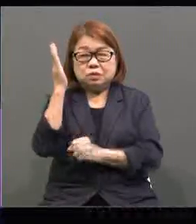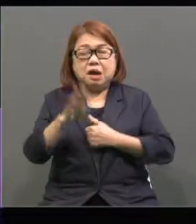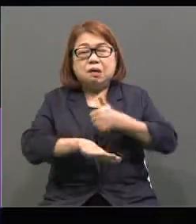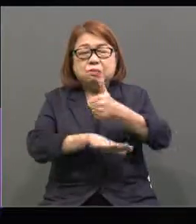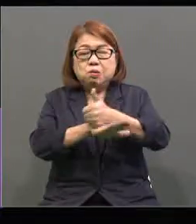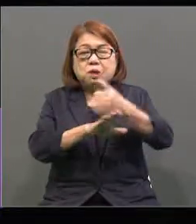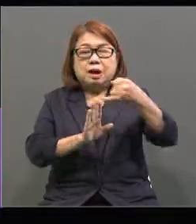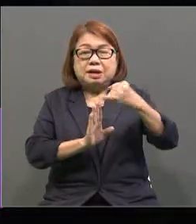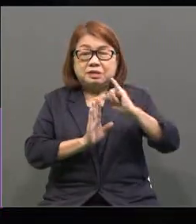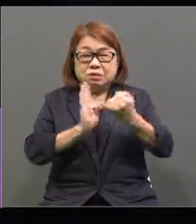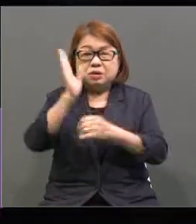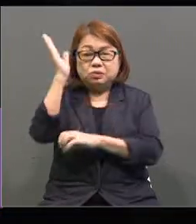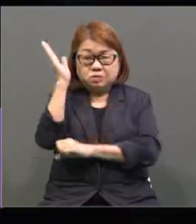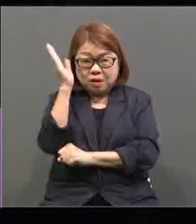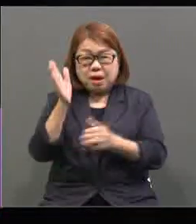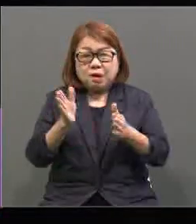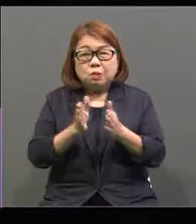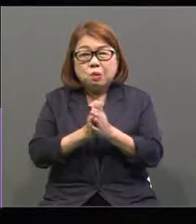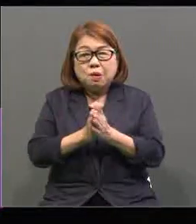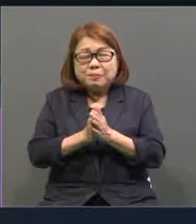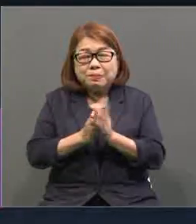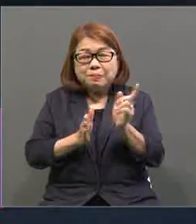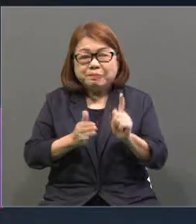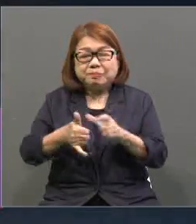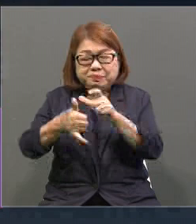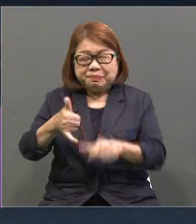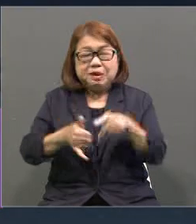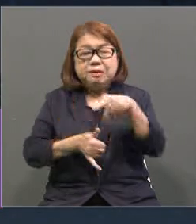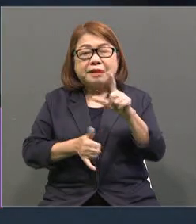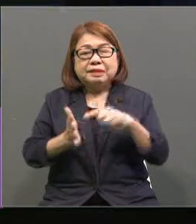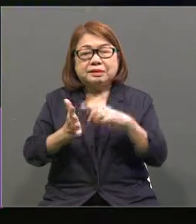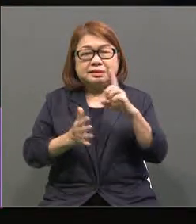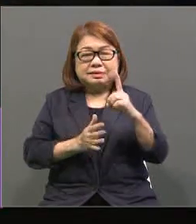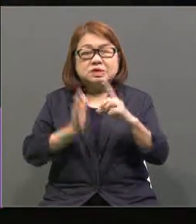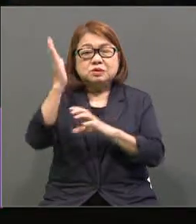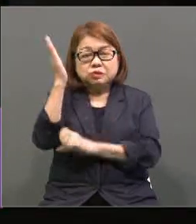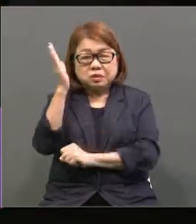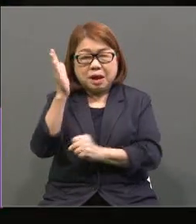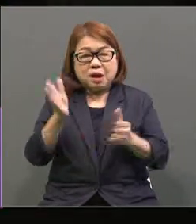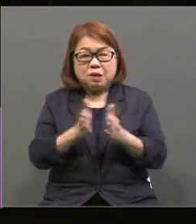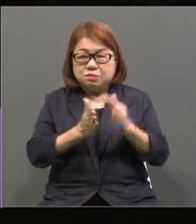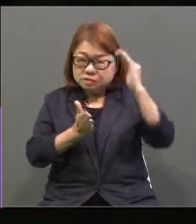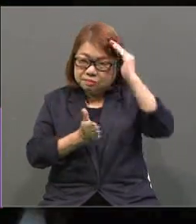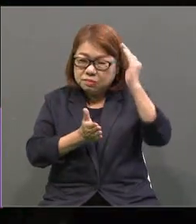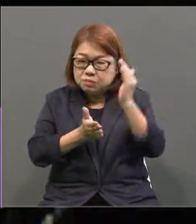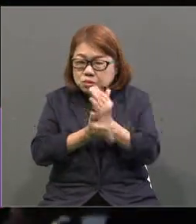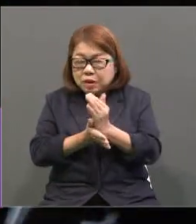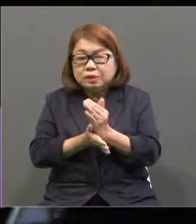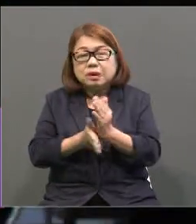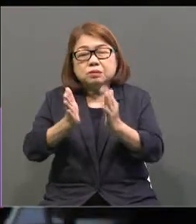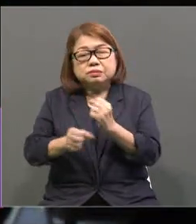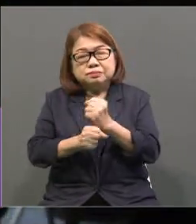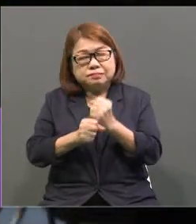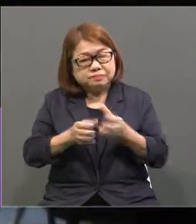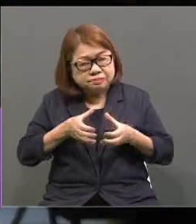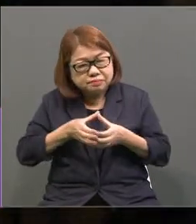ราชการจังหวัดสงขลาพร้อมด้วยนายเศวตเพชรนุ้ยปลัดจังหวัดสงขลาได้นำเจ้าหน้าที่ฝ่ายปกครองฝ่ายความมั่นคงออกตรวจสถาน